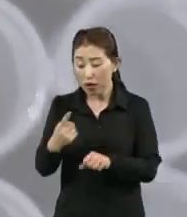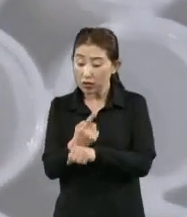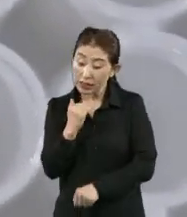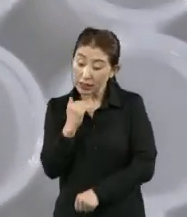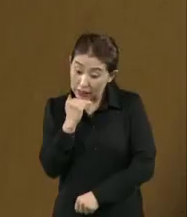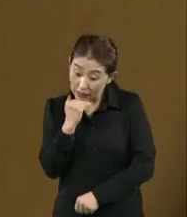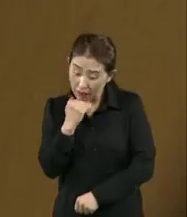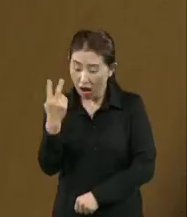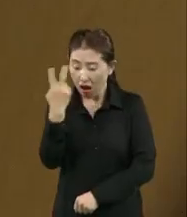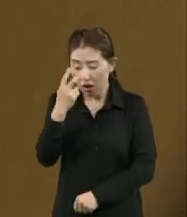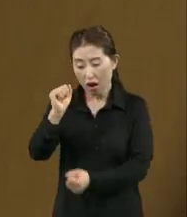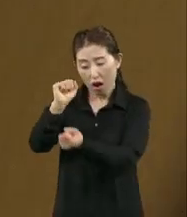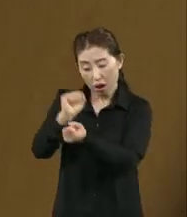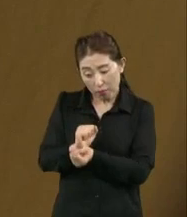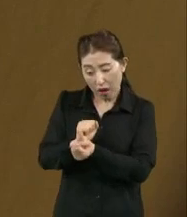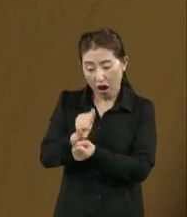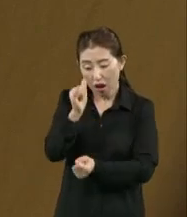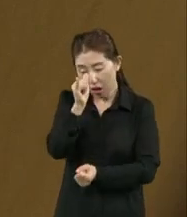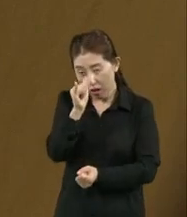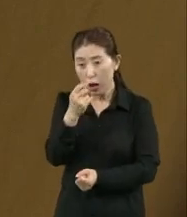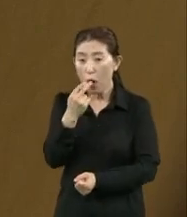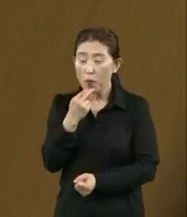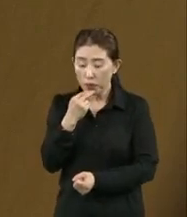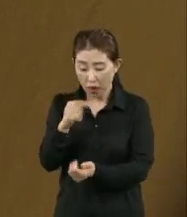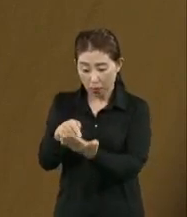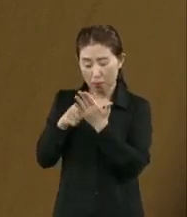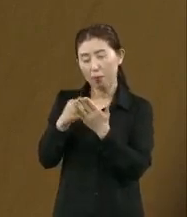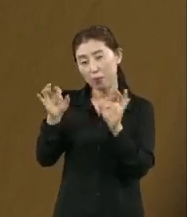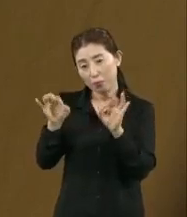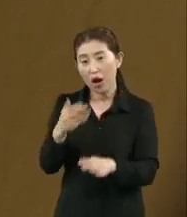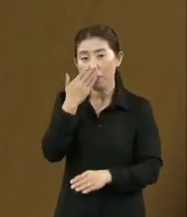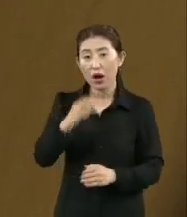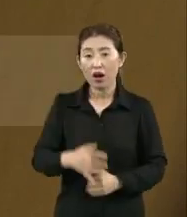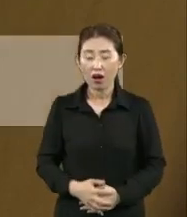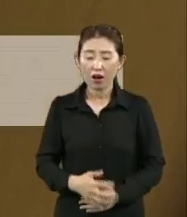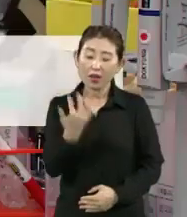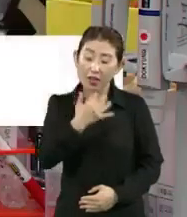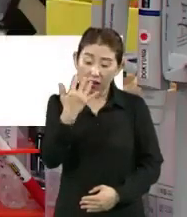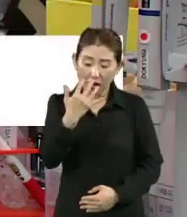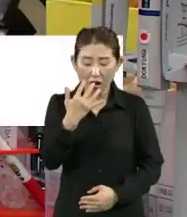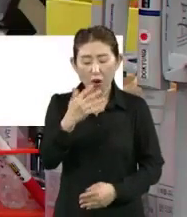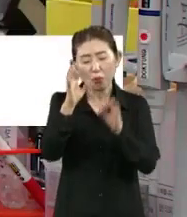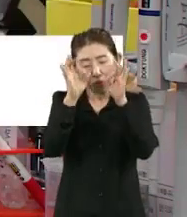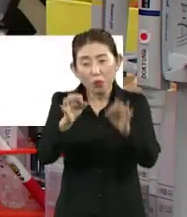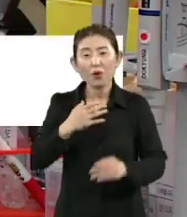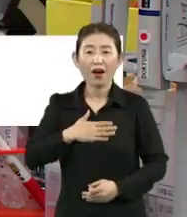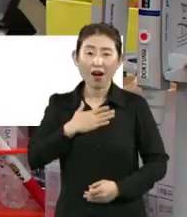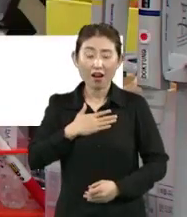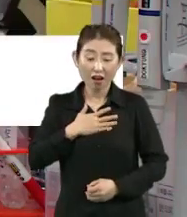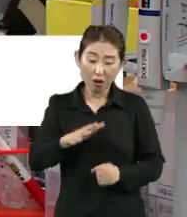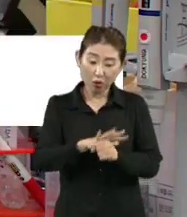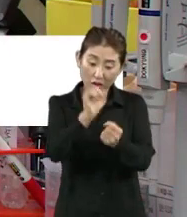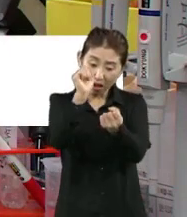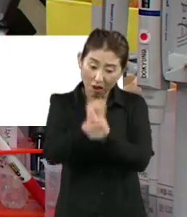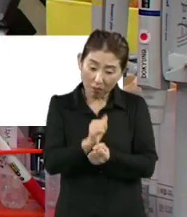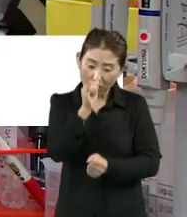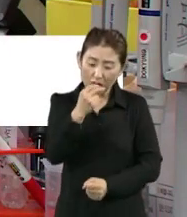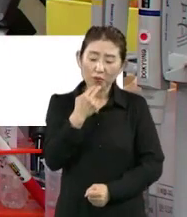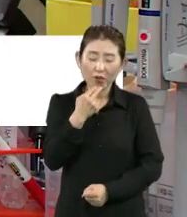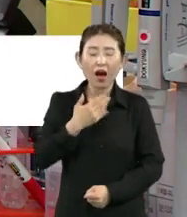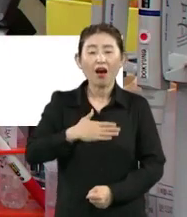1시간만 기다리면 감염 여부를 알 수 있게 되는 겁니다. 빠르게 색깔 변화를 통해서 코로나 바이러스를 진단할 수 있는